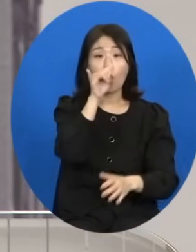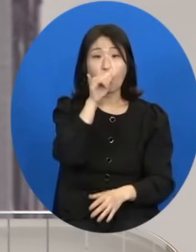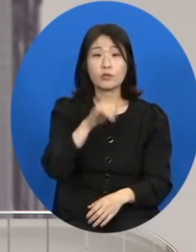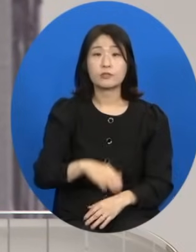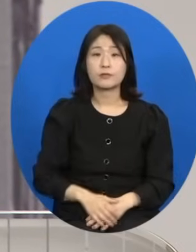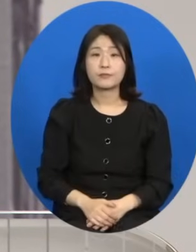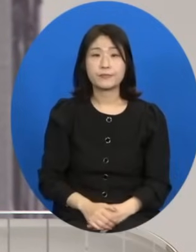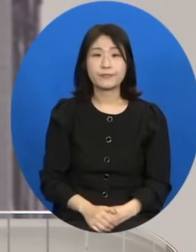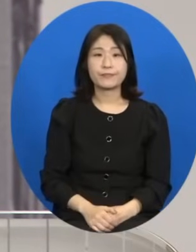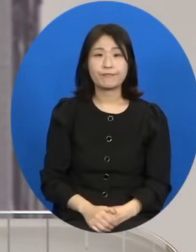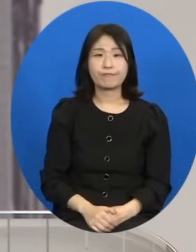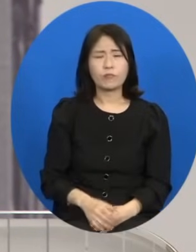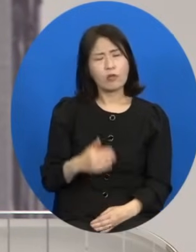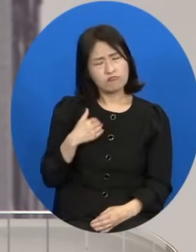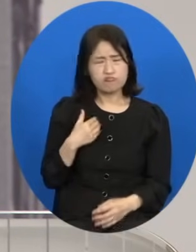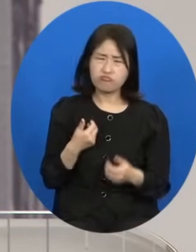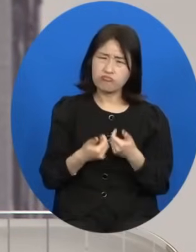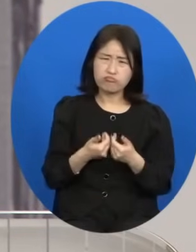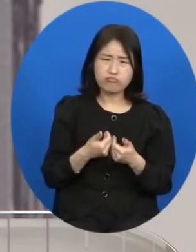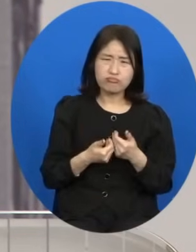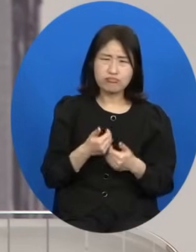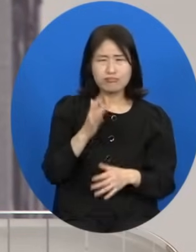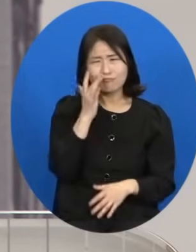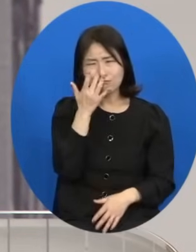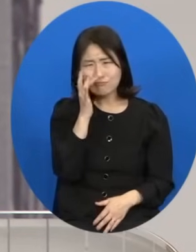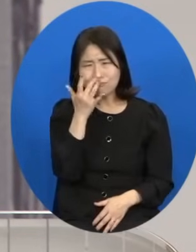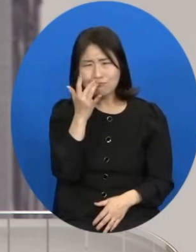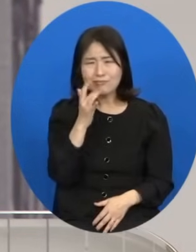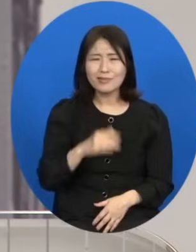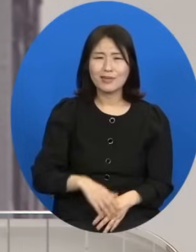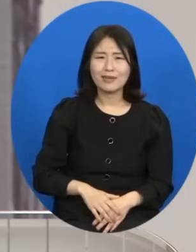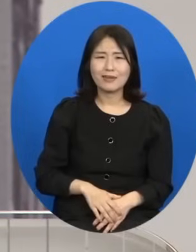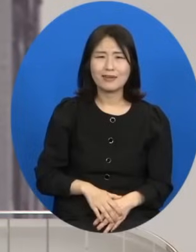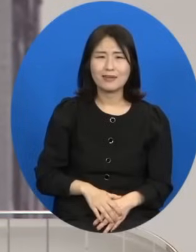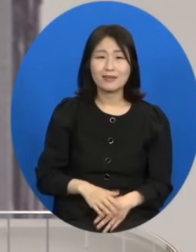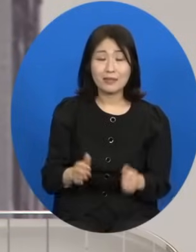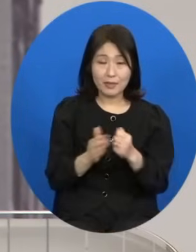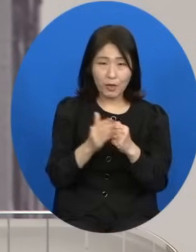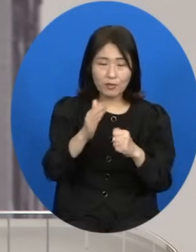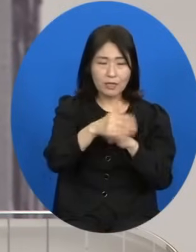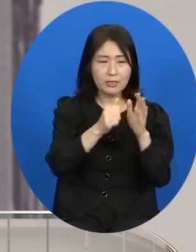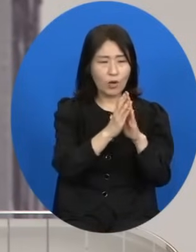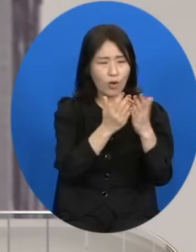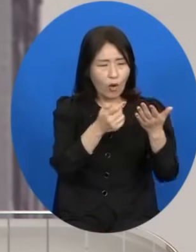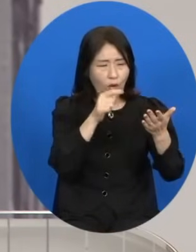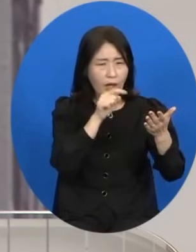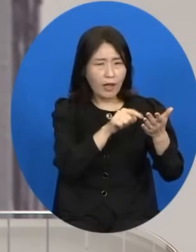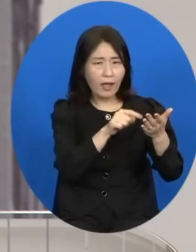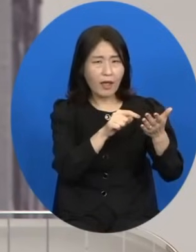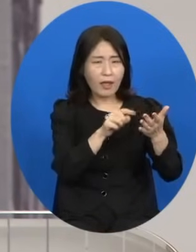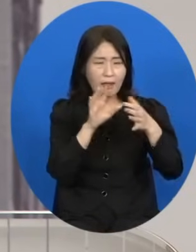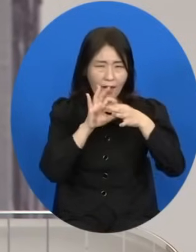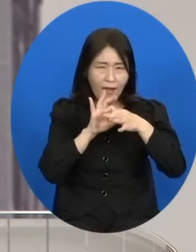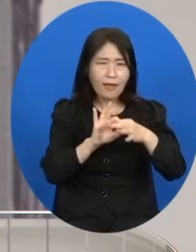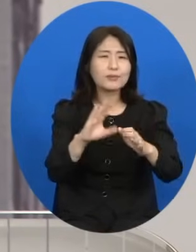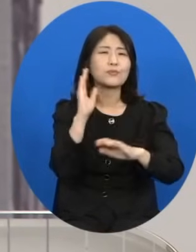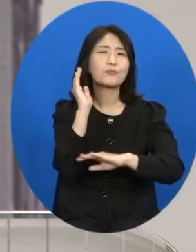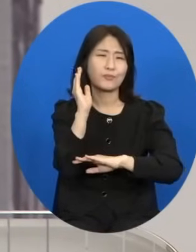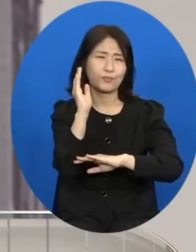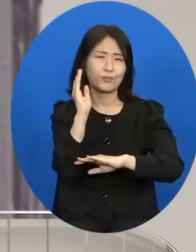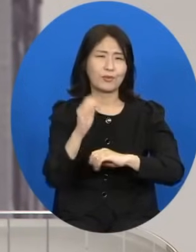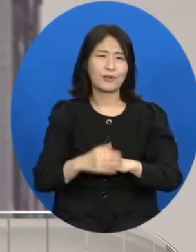개념을 잘 못 갖고 있습니다 그래 성경은 계속 이야기를 하고 있어요 근데 그 몫이 주어지는 근거가